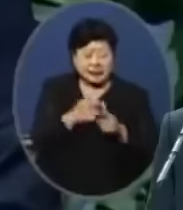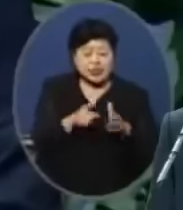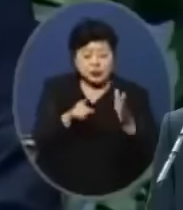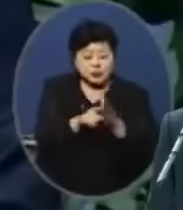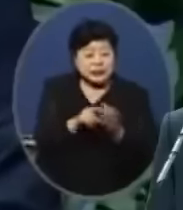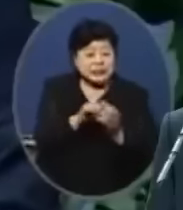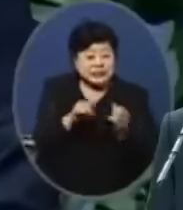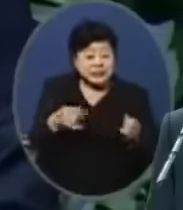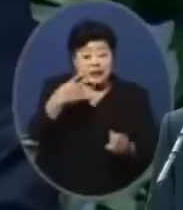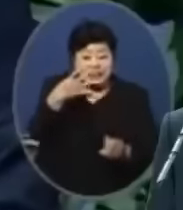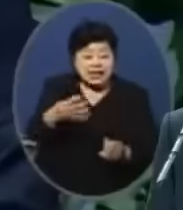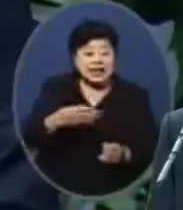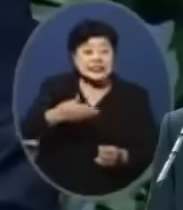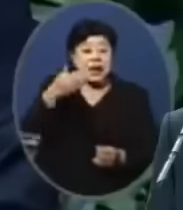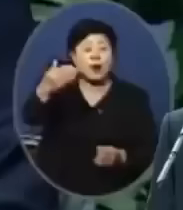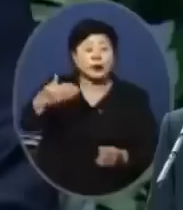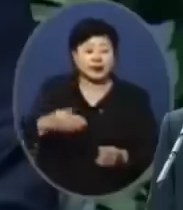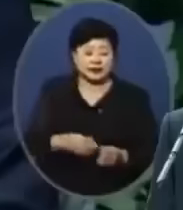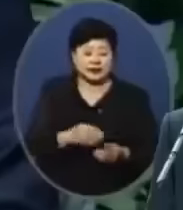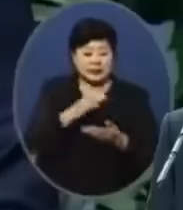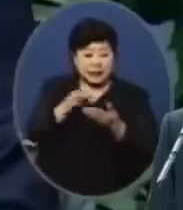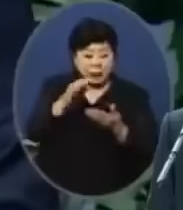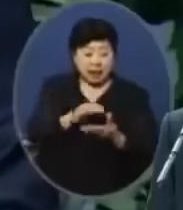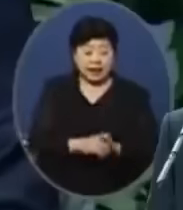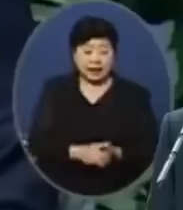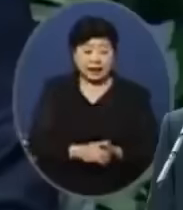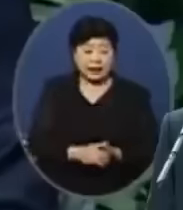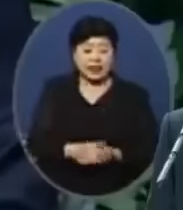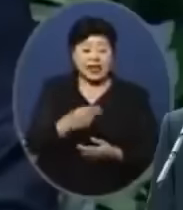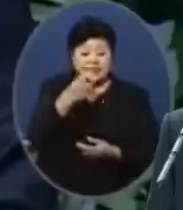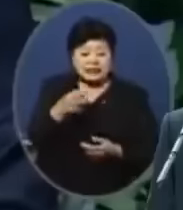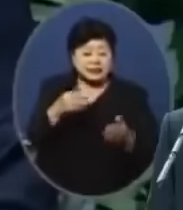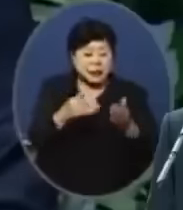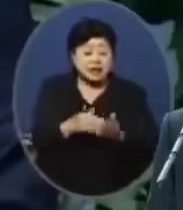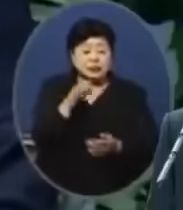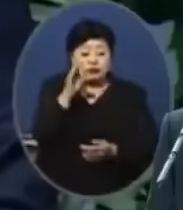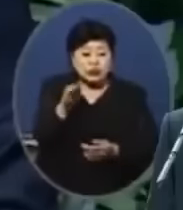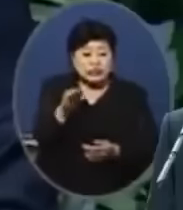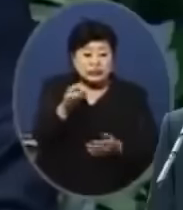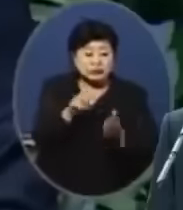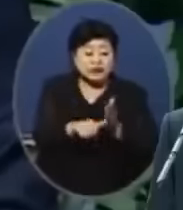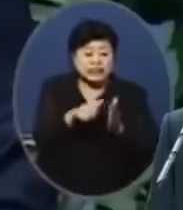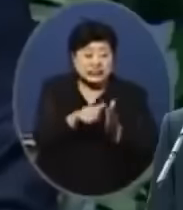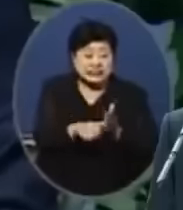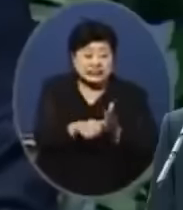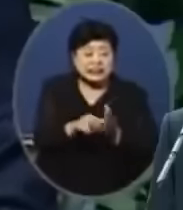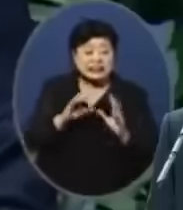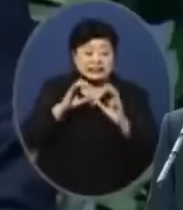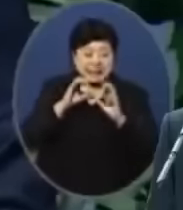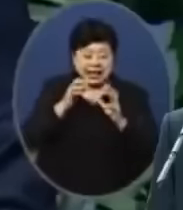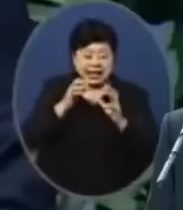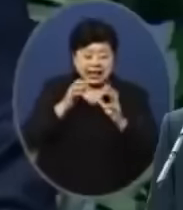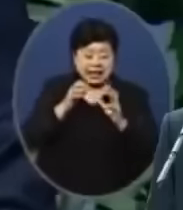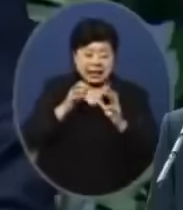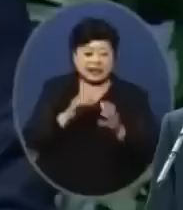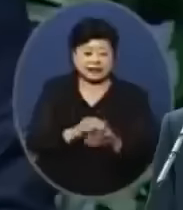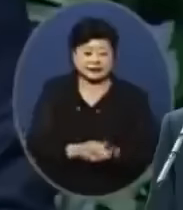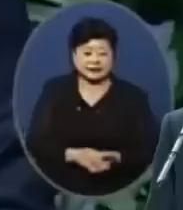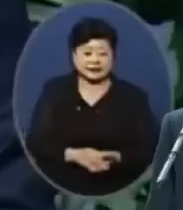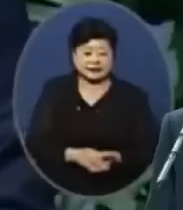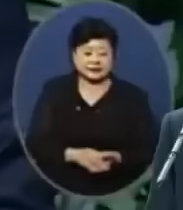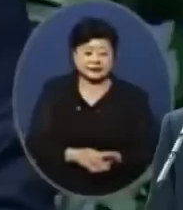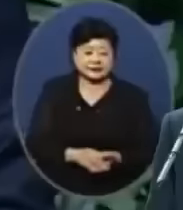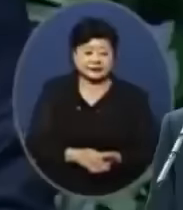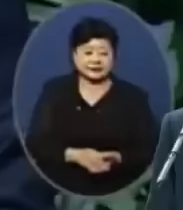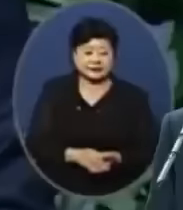믿는 사람은 4차원이라는 말을 씁니다. 왜냐하면 3차원까지는 물질이지만은 물질 세계를 뒤덮고